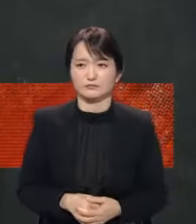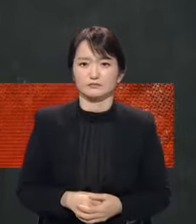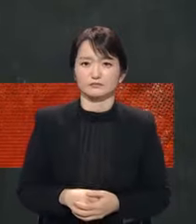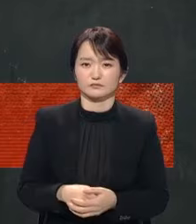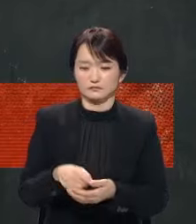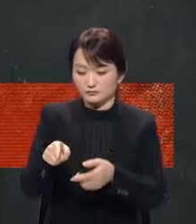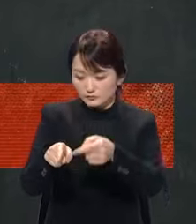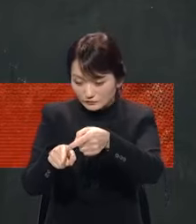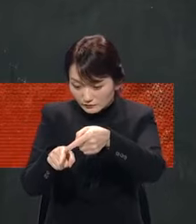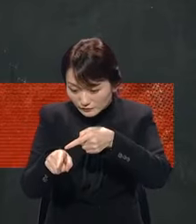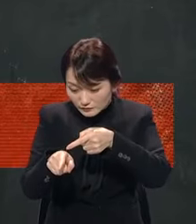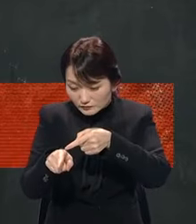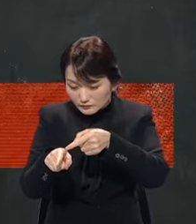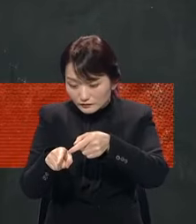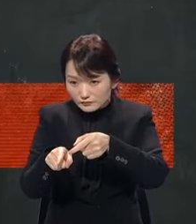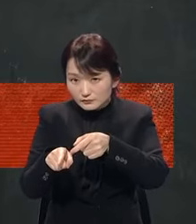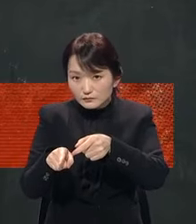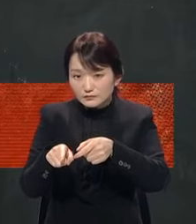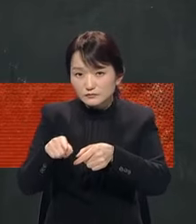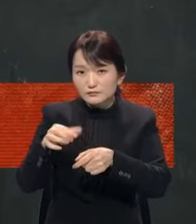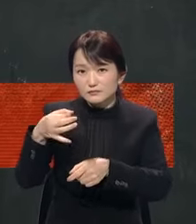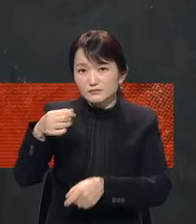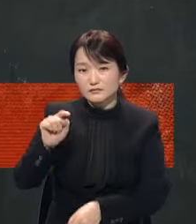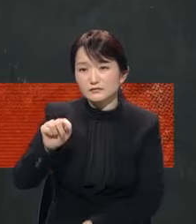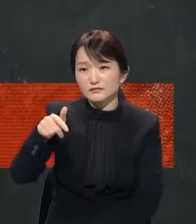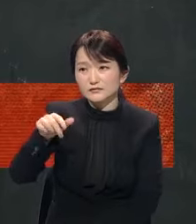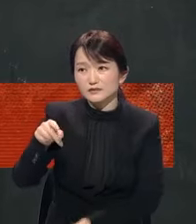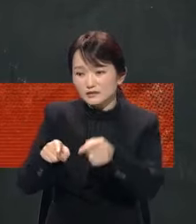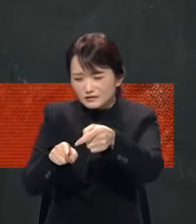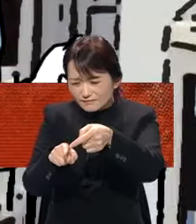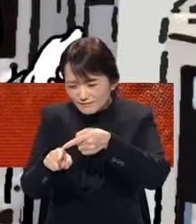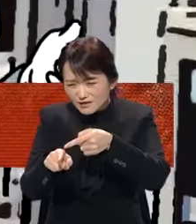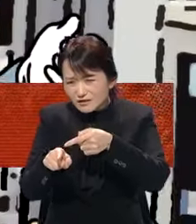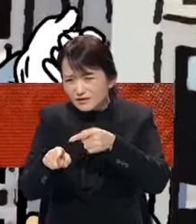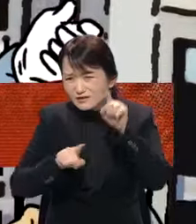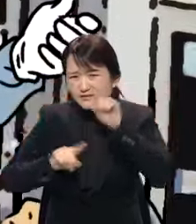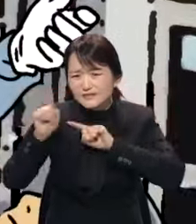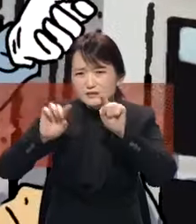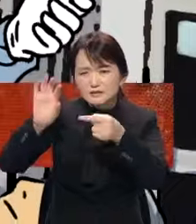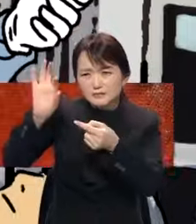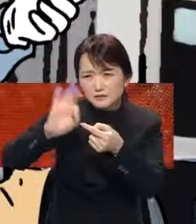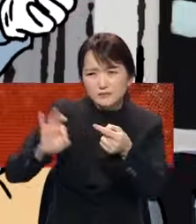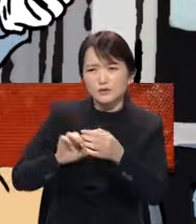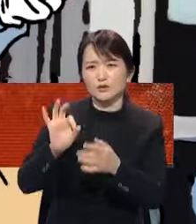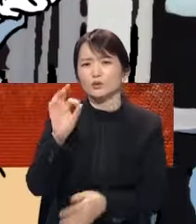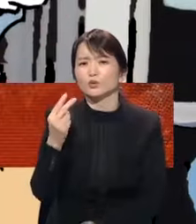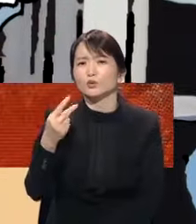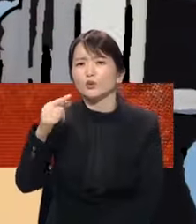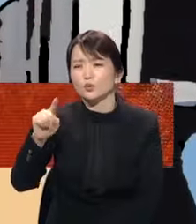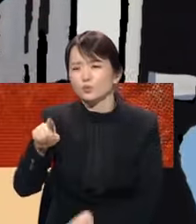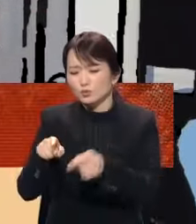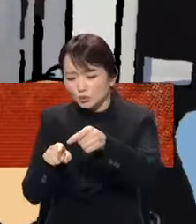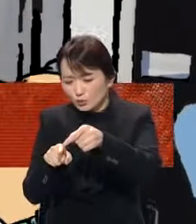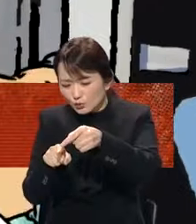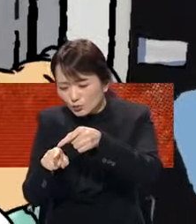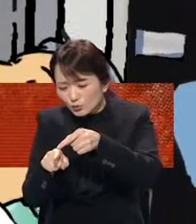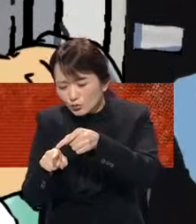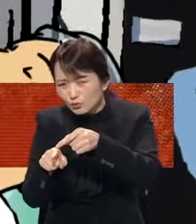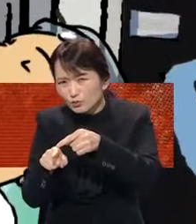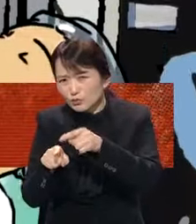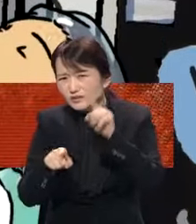열어보니까 이 응경내 해면체 100% 손실, 그리고 요도 부위 해면체는 95% 앞부분이